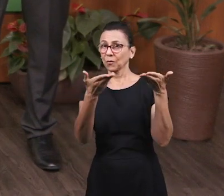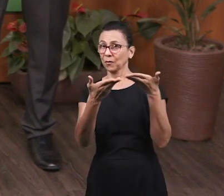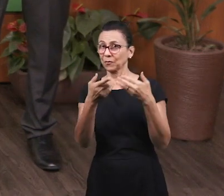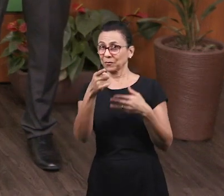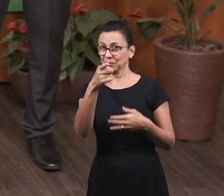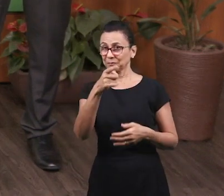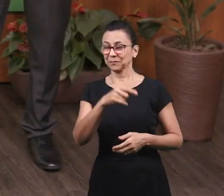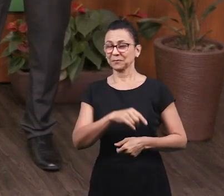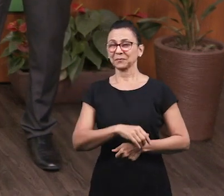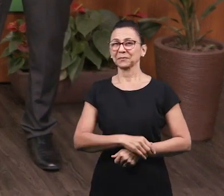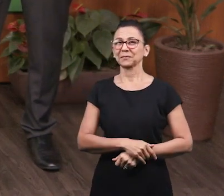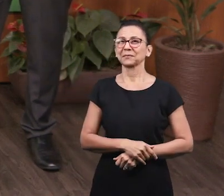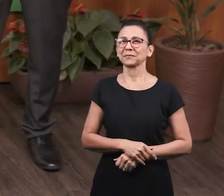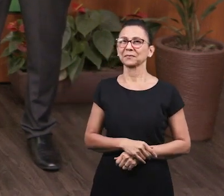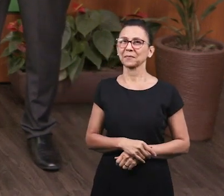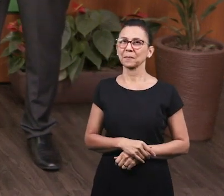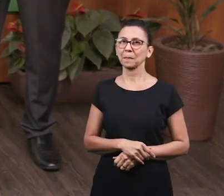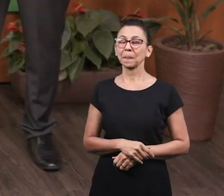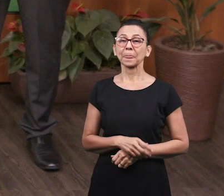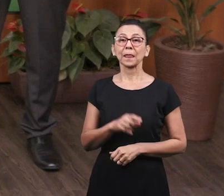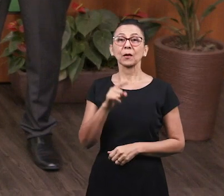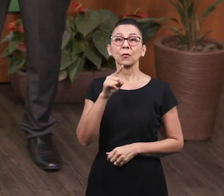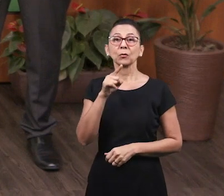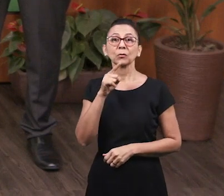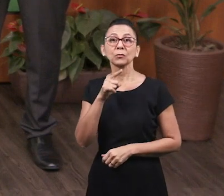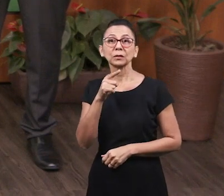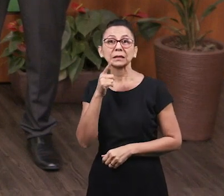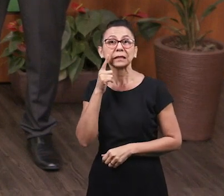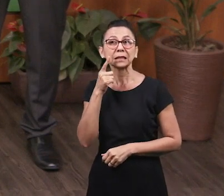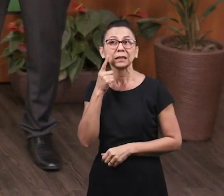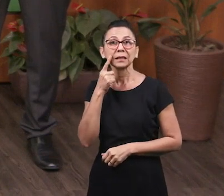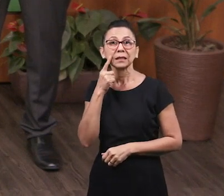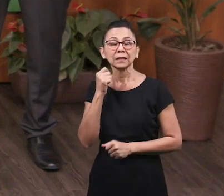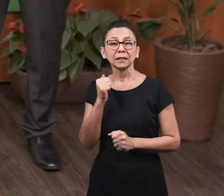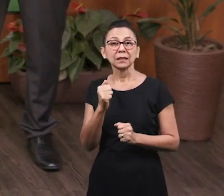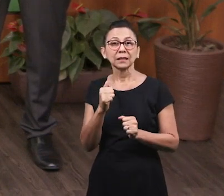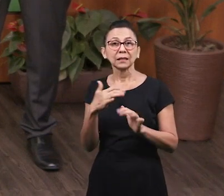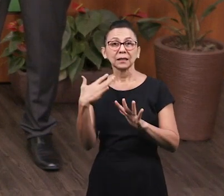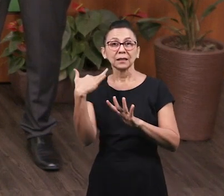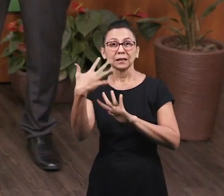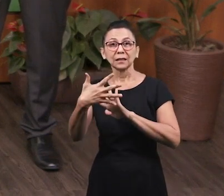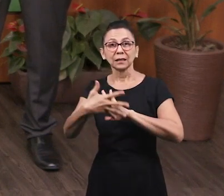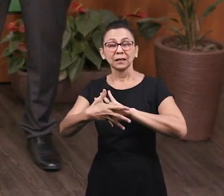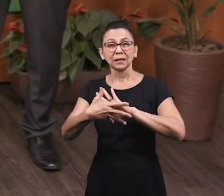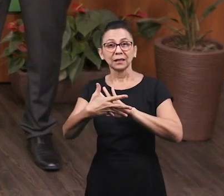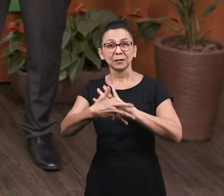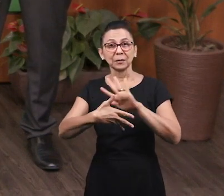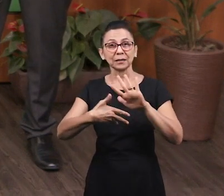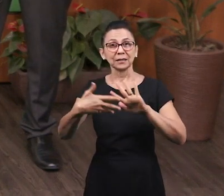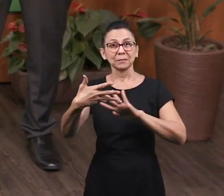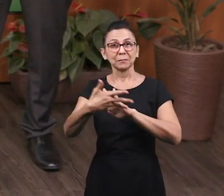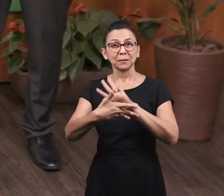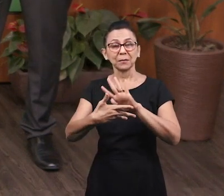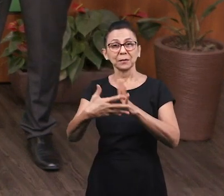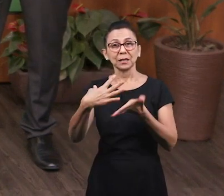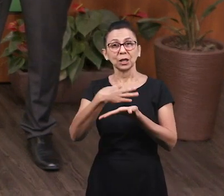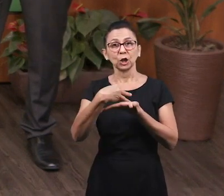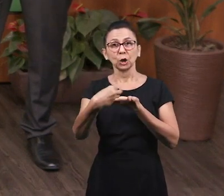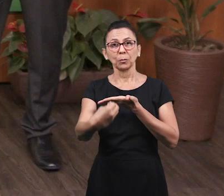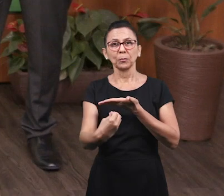je voulais vous faire une invitation en ce moment. Pendant que vous écoutez la louange, expérimentez la